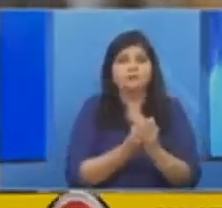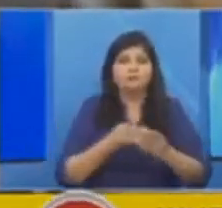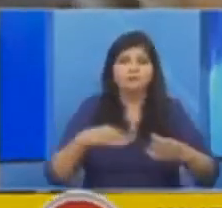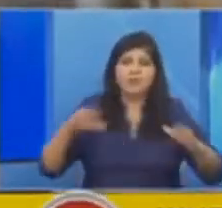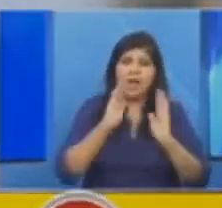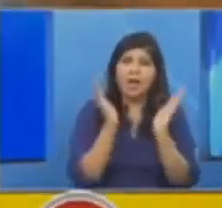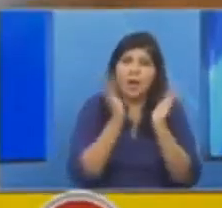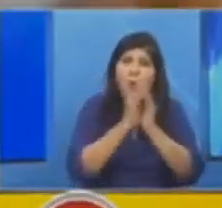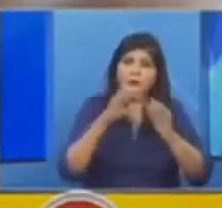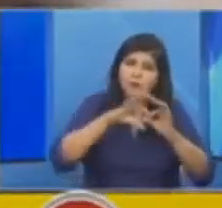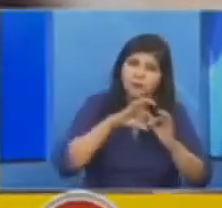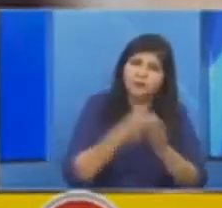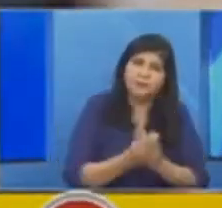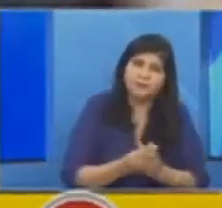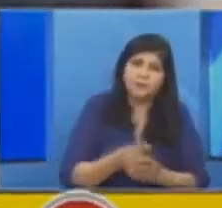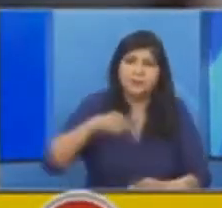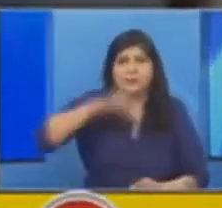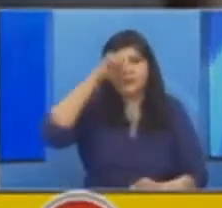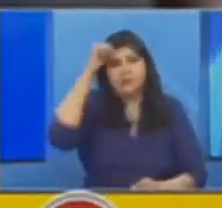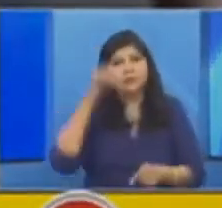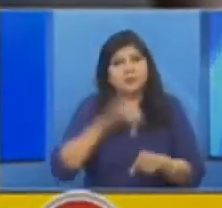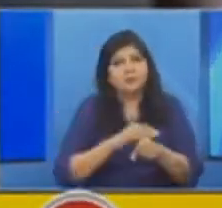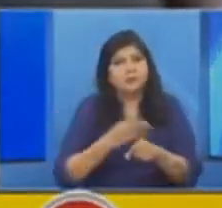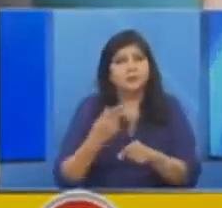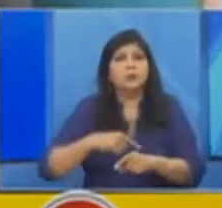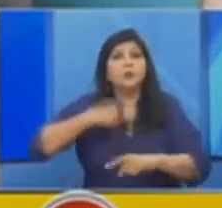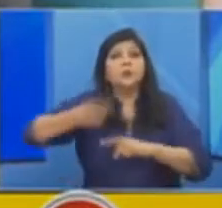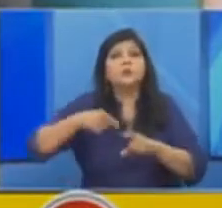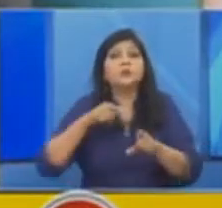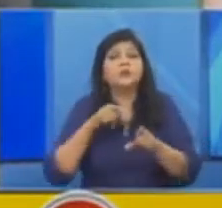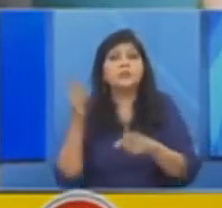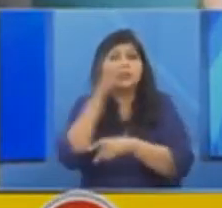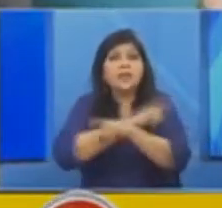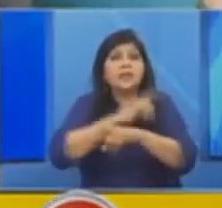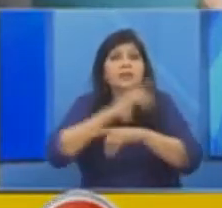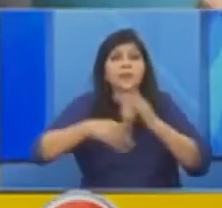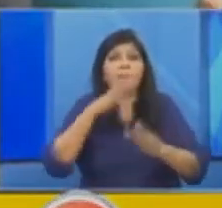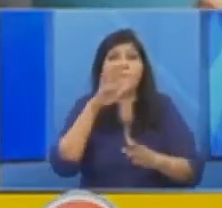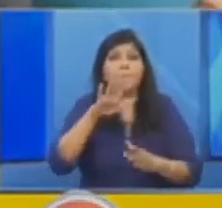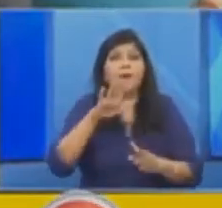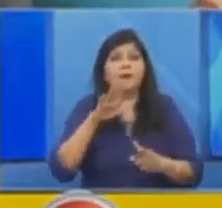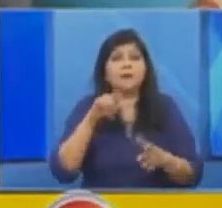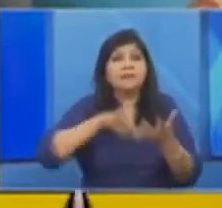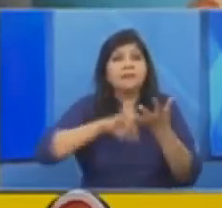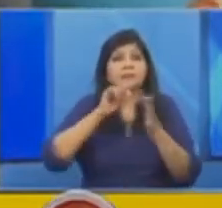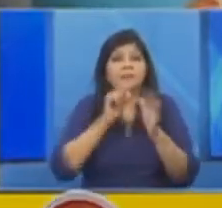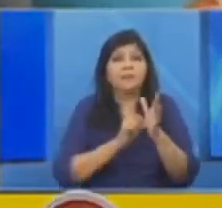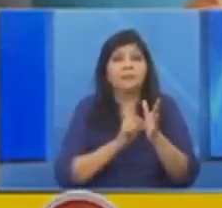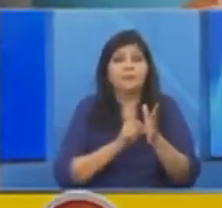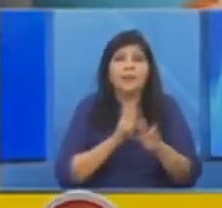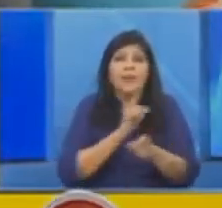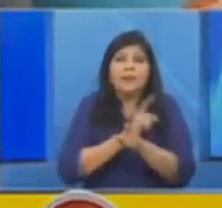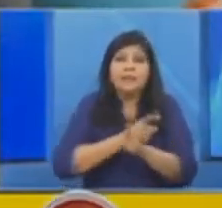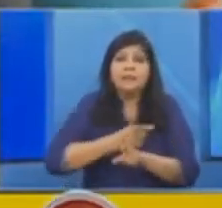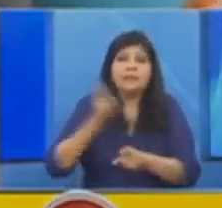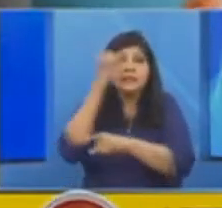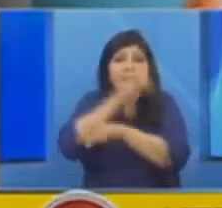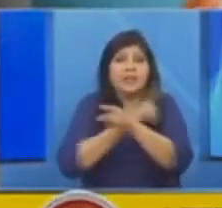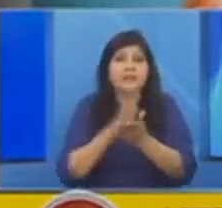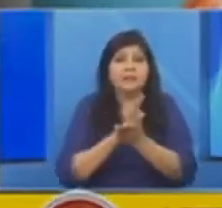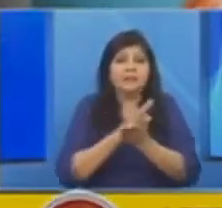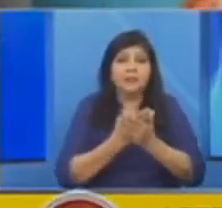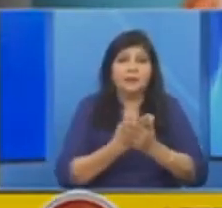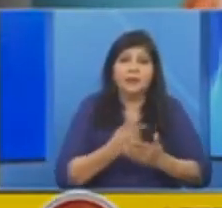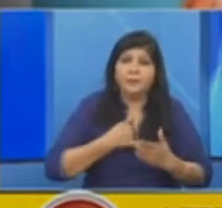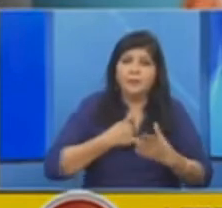मेरे प्रिया देश्वासियों, कुछ दिनों बाद 5 सितंबर को हम सिख्षक तिवस मनाएंगे हम सब जब